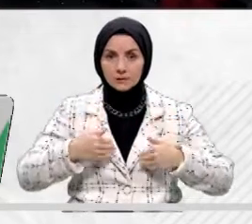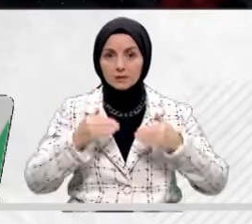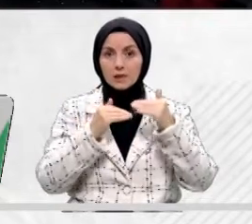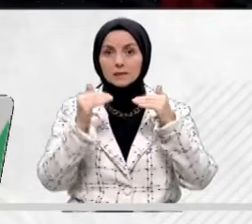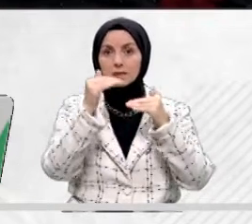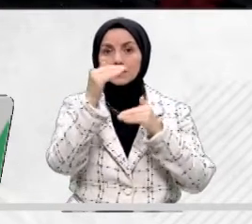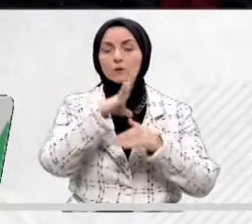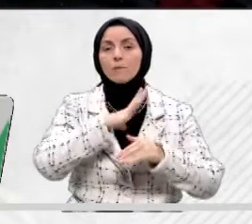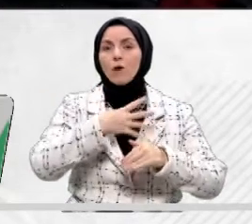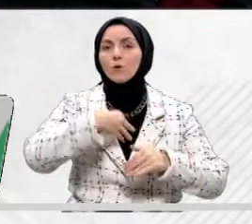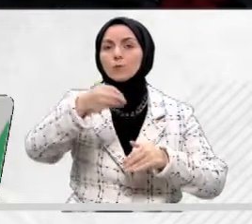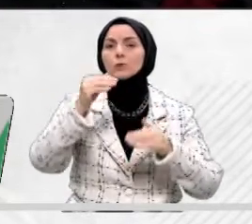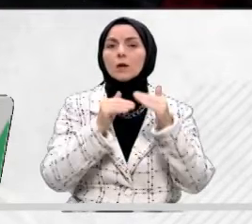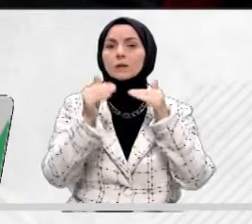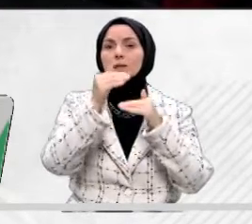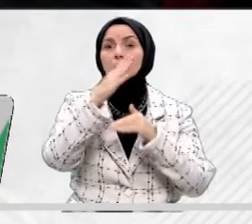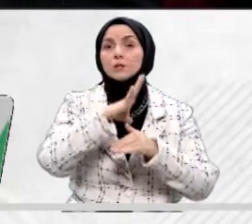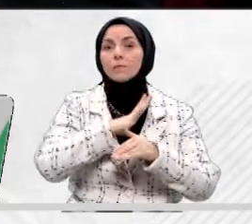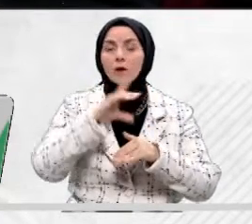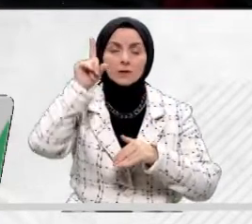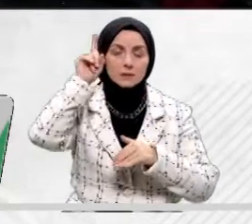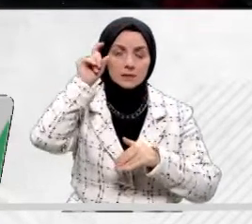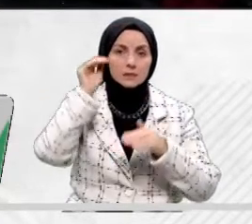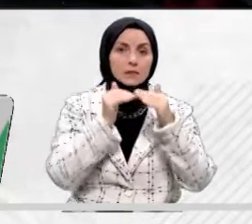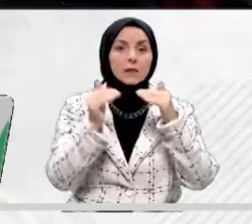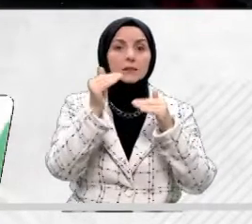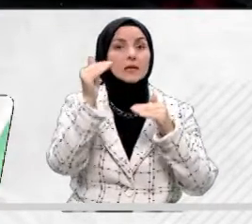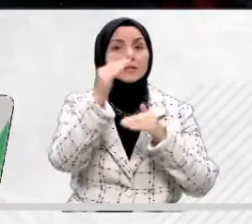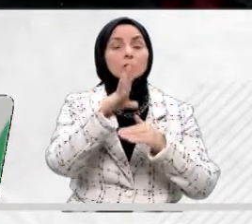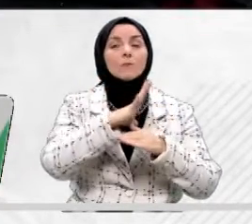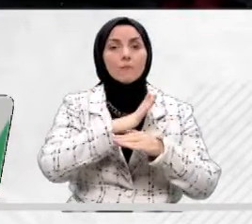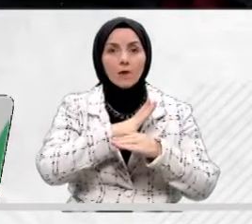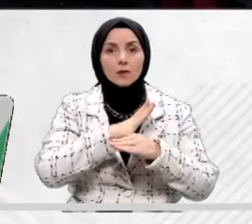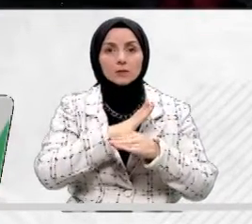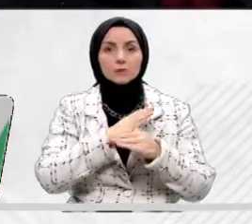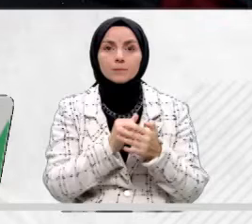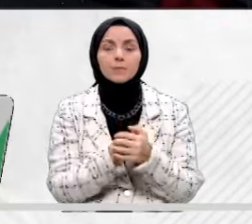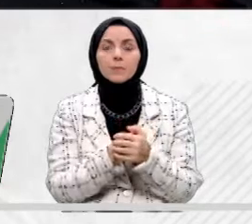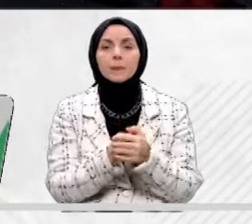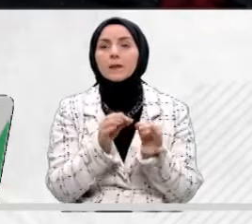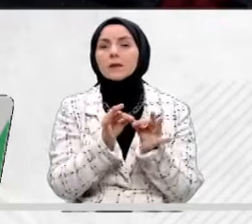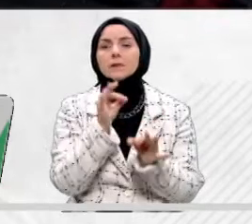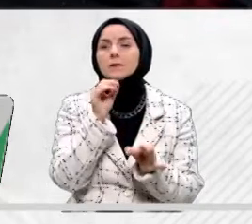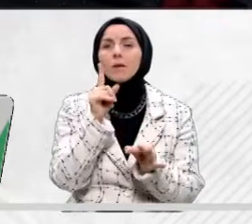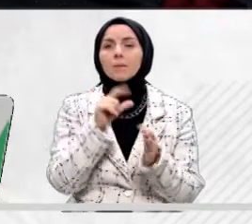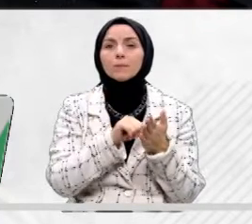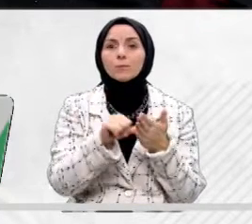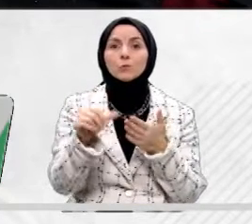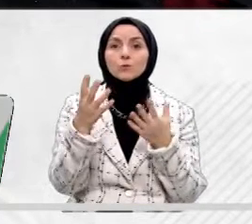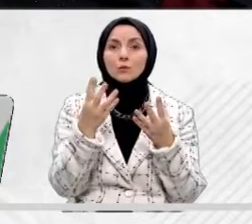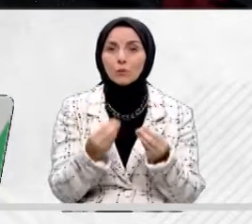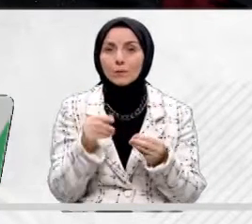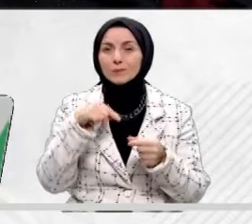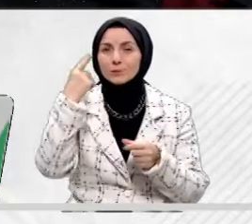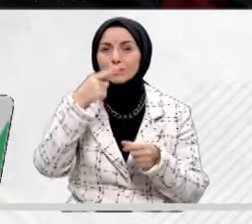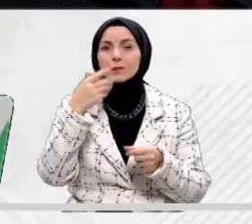zihinsel var Buna sosyal gelişimle beraber psikopat motor gelişim de ekleniyor İnsan bir bütün o yüzden biz